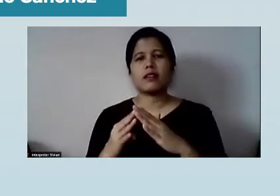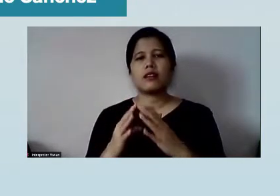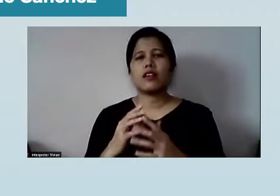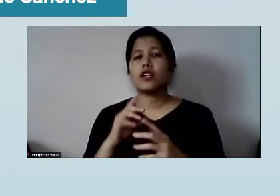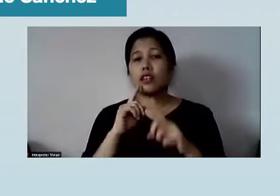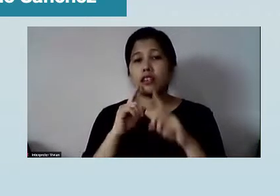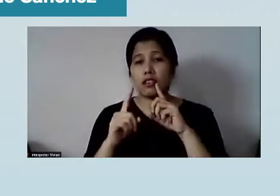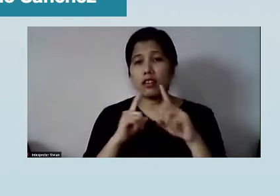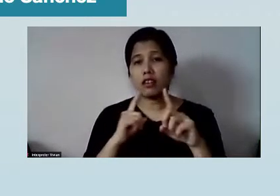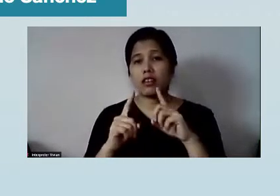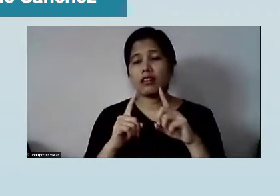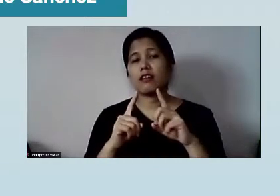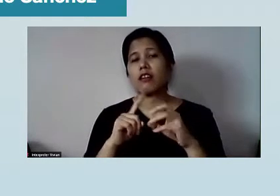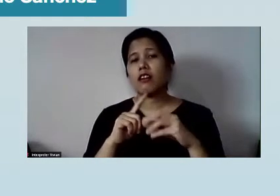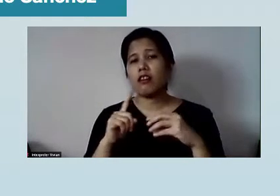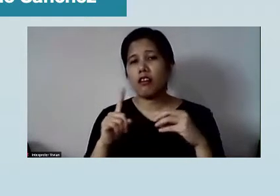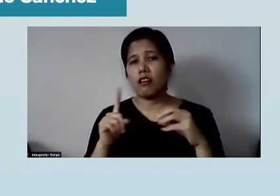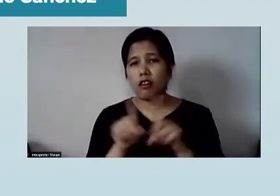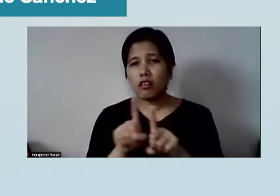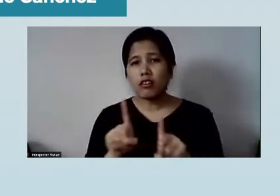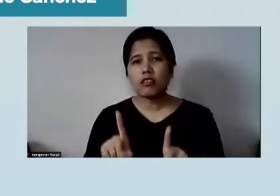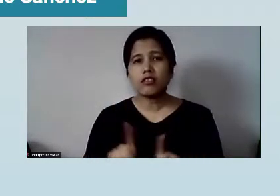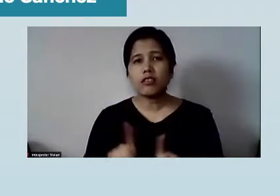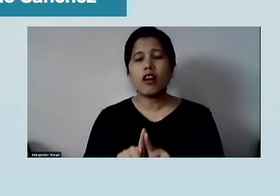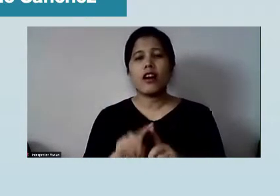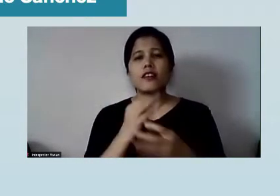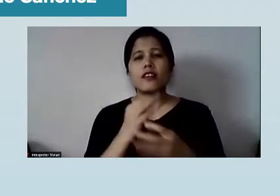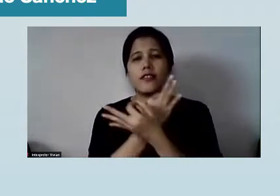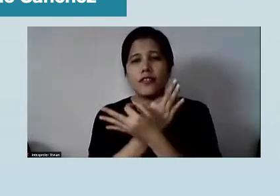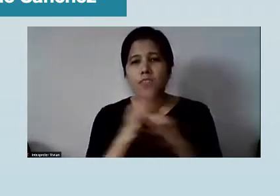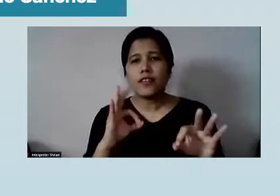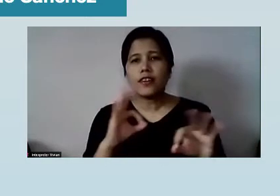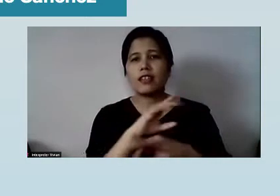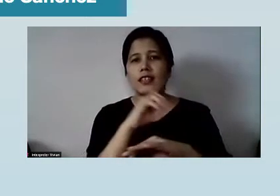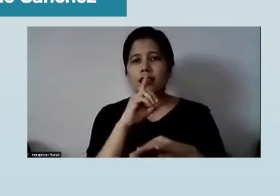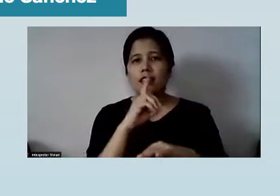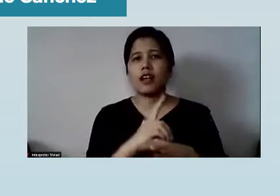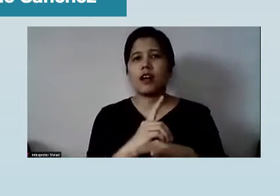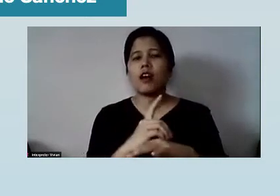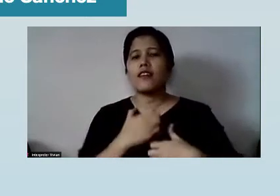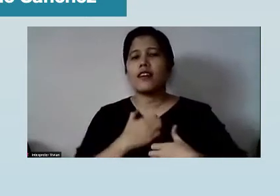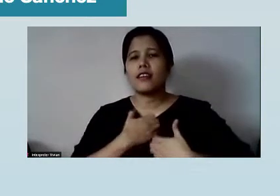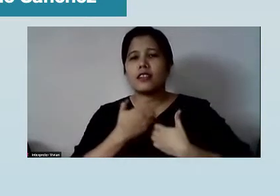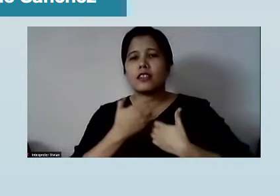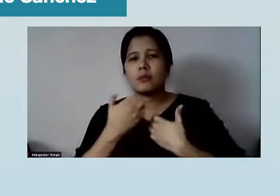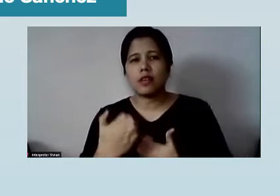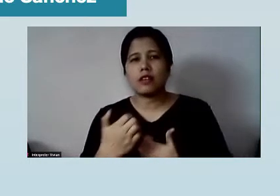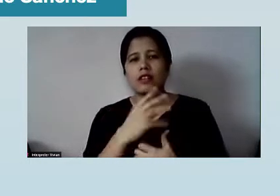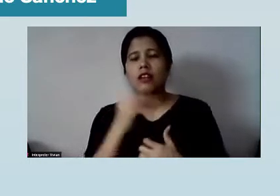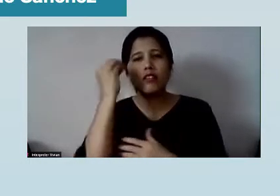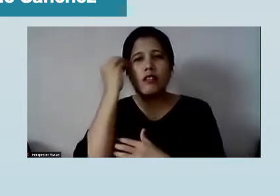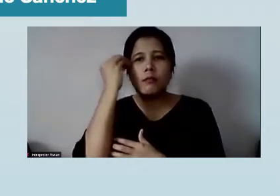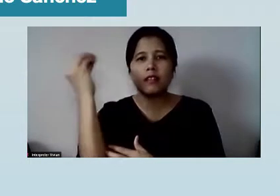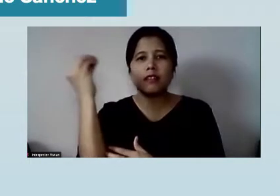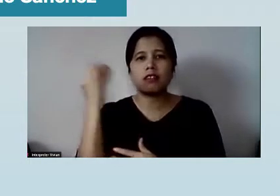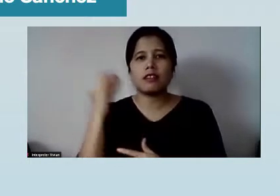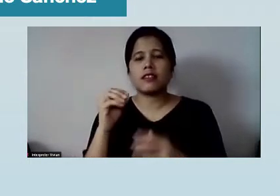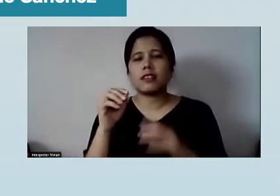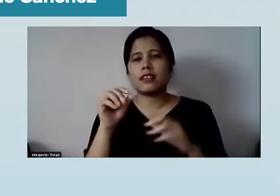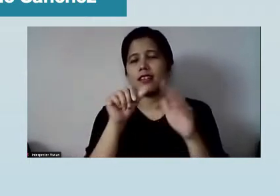talking here also on the freedom of expression in opinion under Article 20.